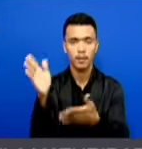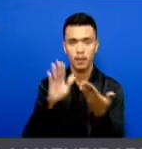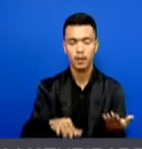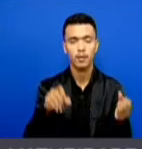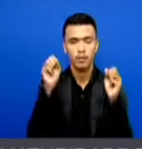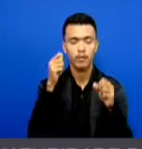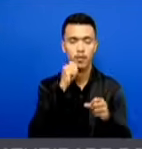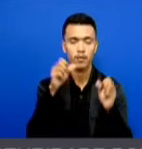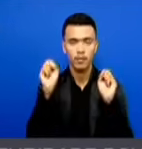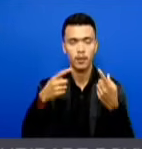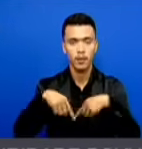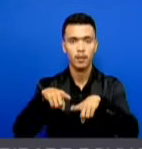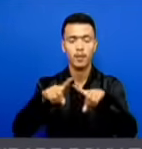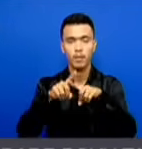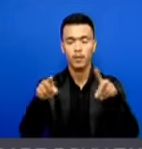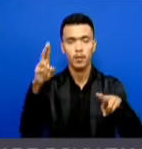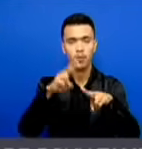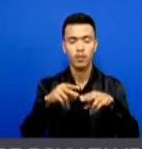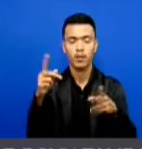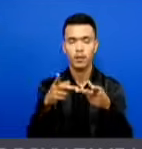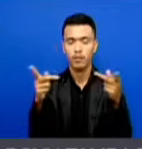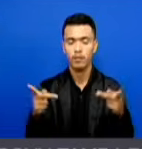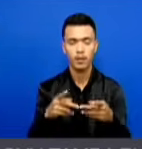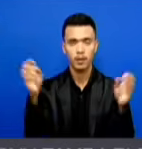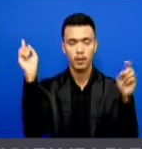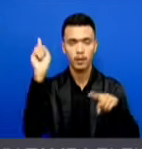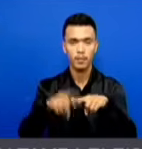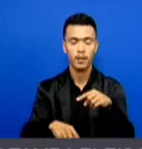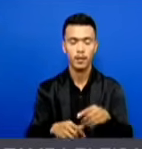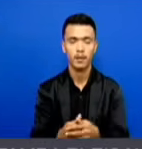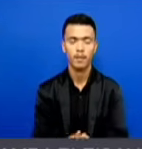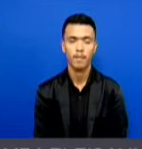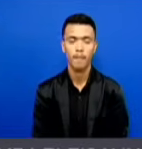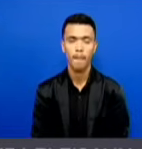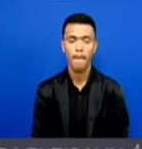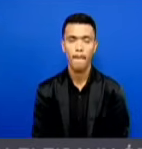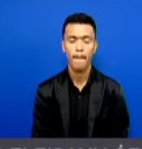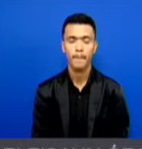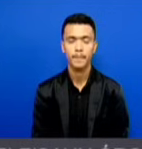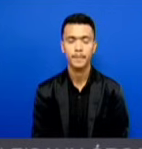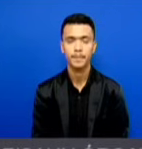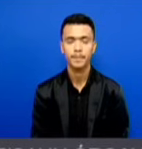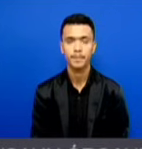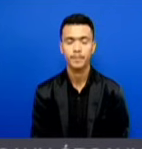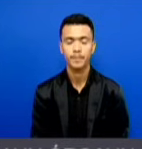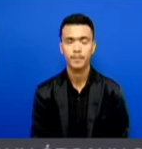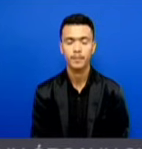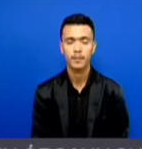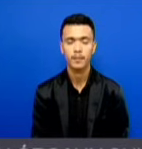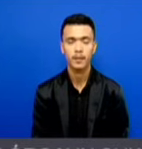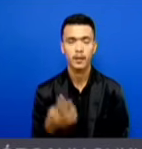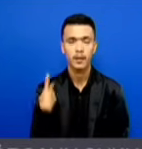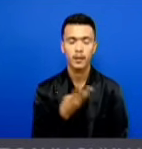kutserane mai bis ita tura lit ni fatin de ita hatin mi mane sanu ita la usa yel diur ita la bila mai mane fatin se lu matu ita hatin ita